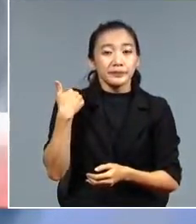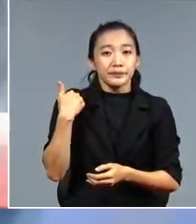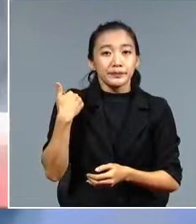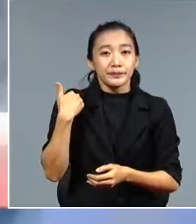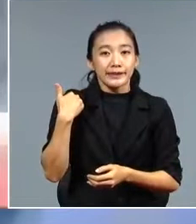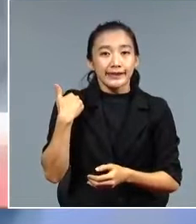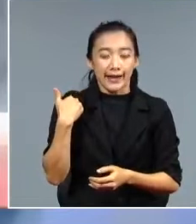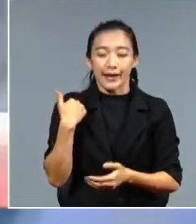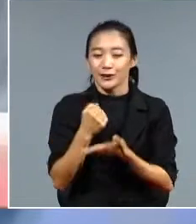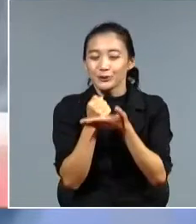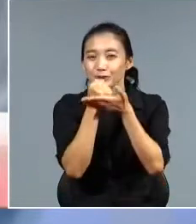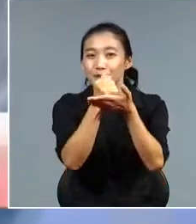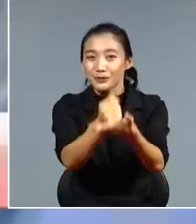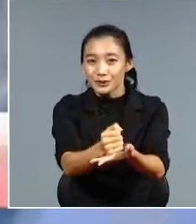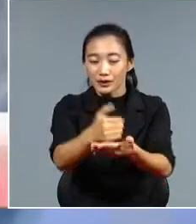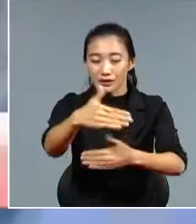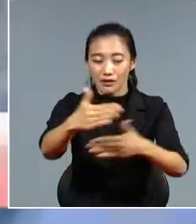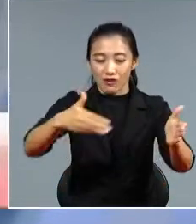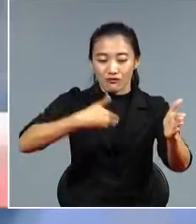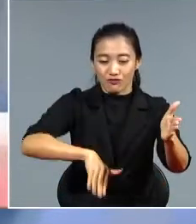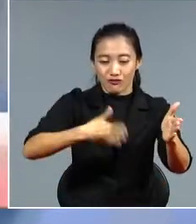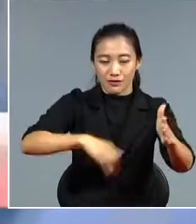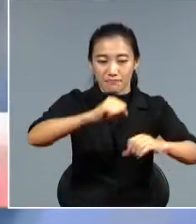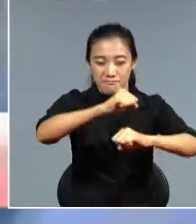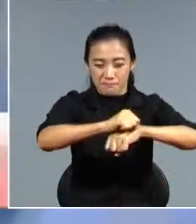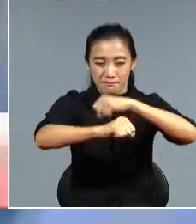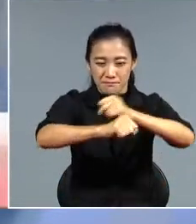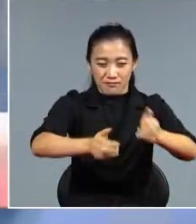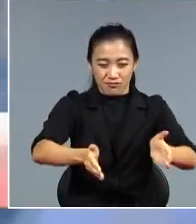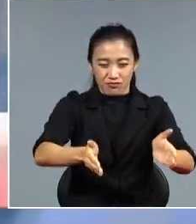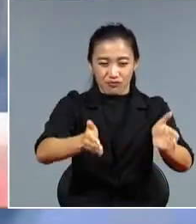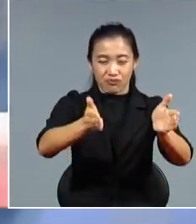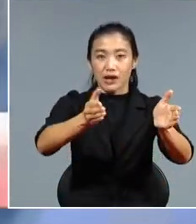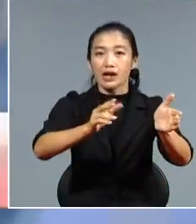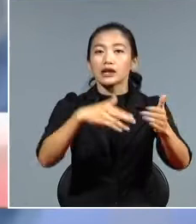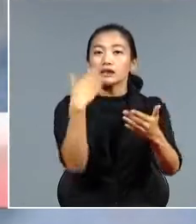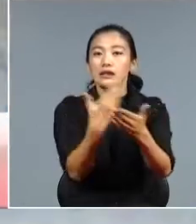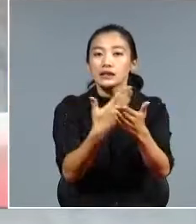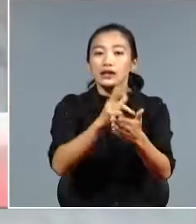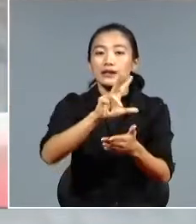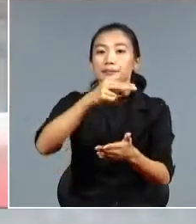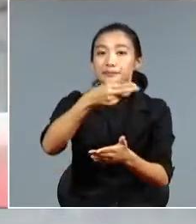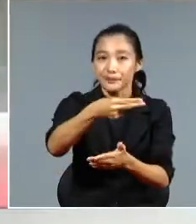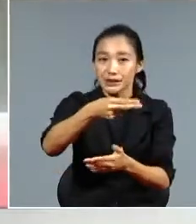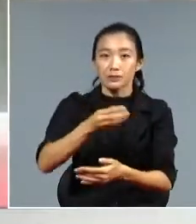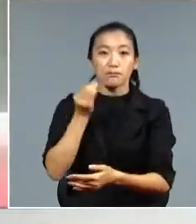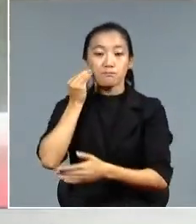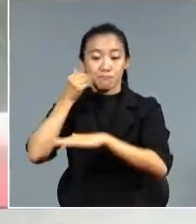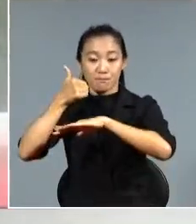างห้องน้ำให้ป้าแกนนะครับ 30,000 บาทผู้ใหญ่บ้านเนี่ยก็ดำเนินการสร้างให้นะฮะ